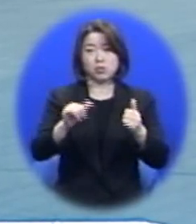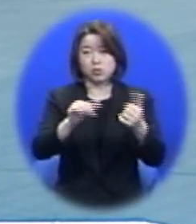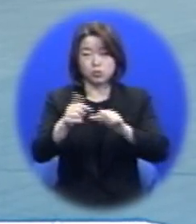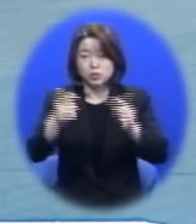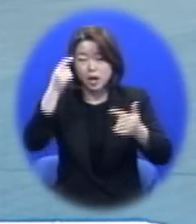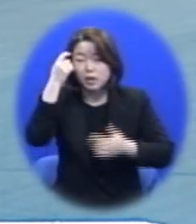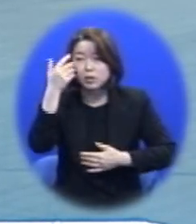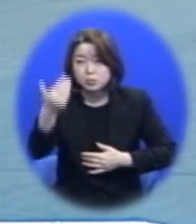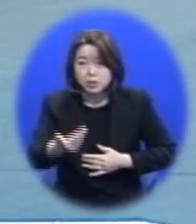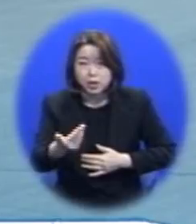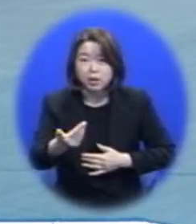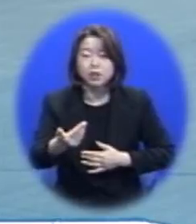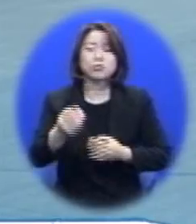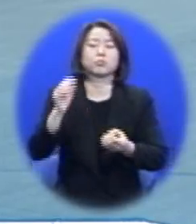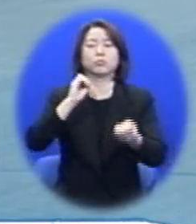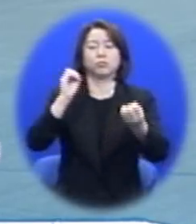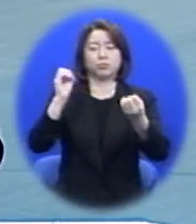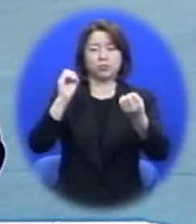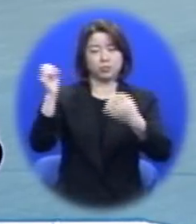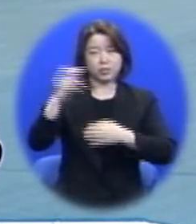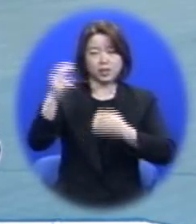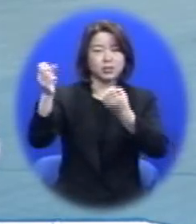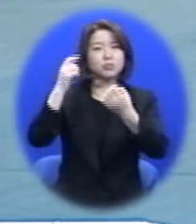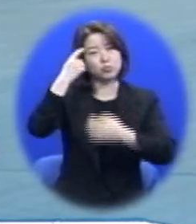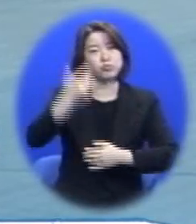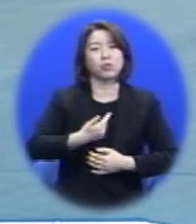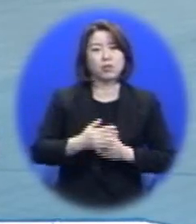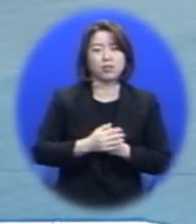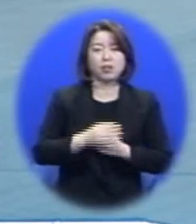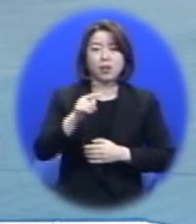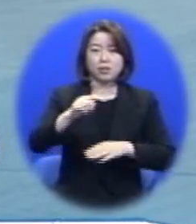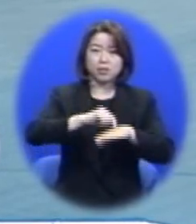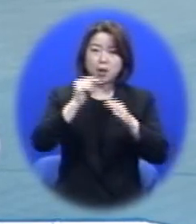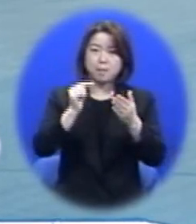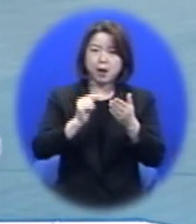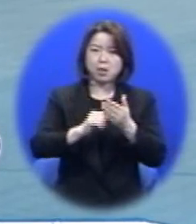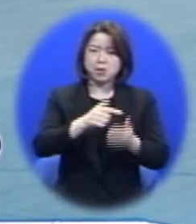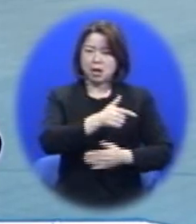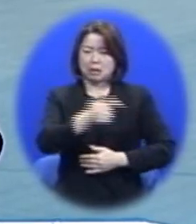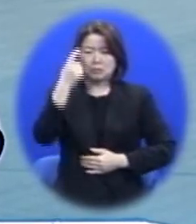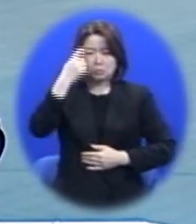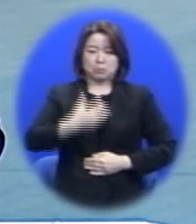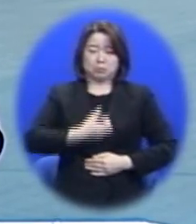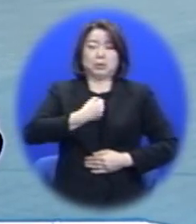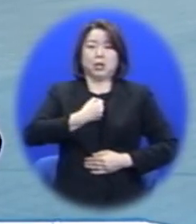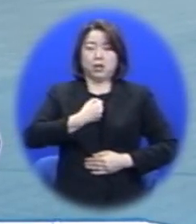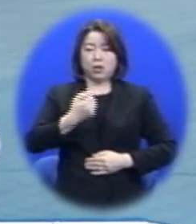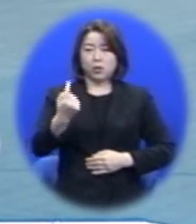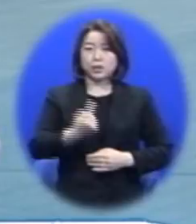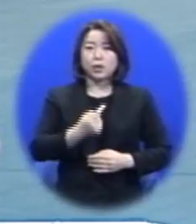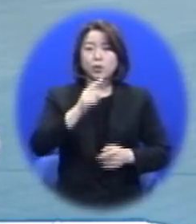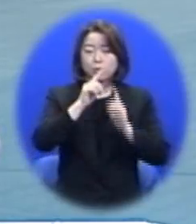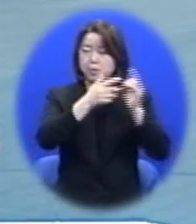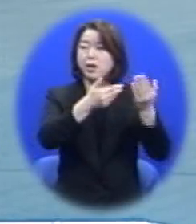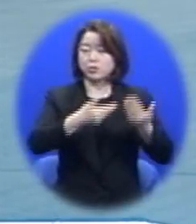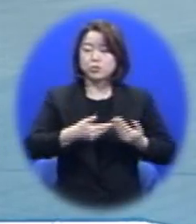되물으시더래요. 그게 마음에 큰 충격으로 왔다고 하시는 말씀을 하셨어요.